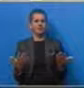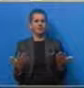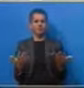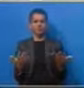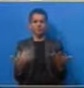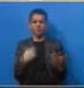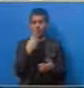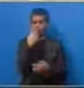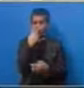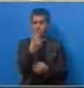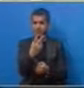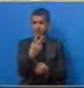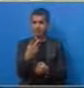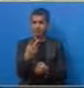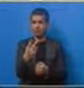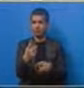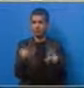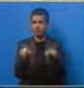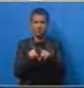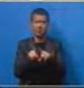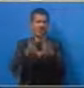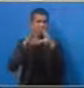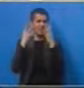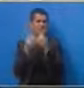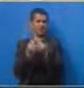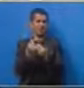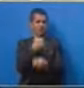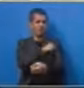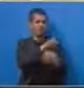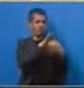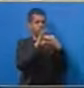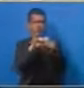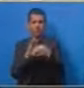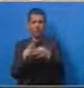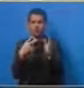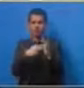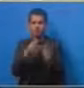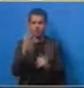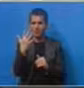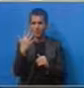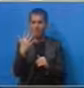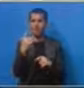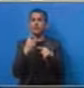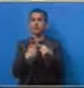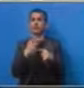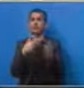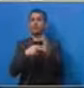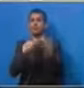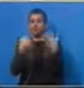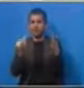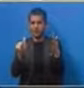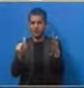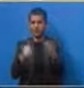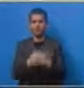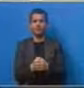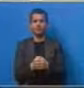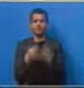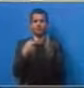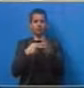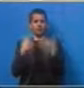përdesa është paraparë që edhe për vitet pasuese, jo vetëm për vitin 2015, por për vitin 2016